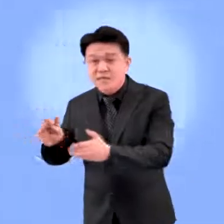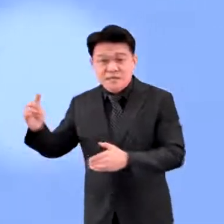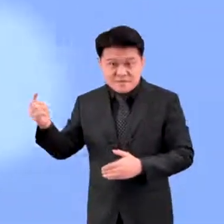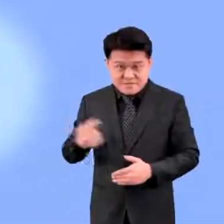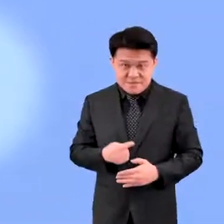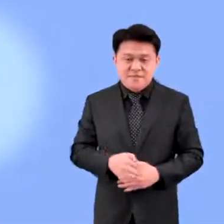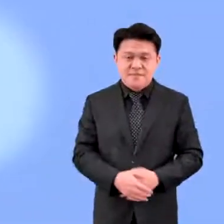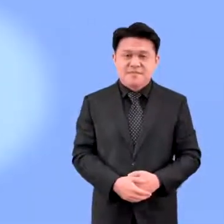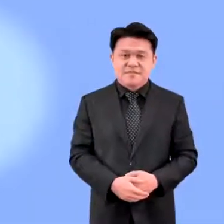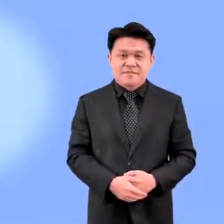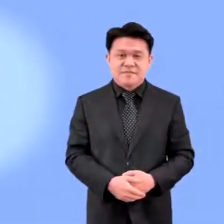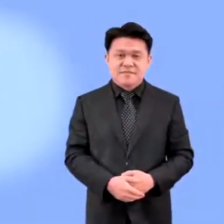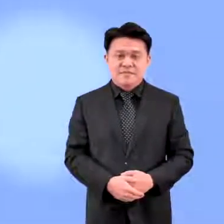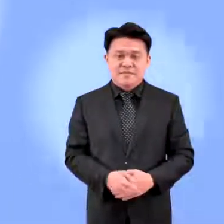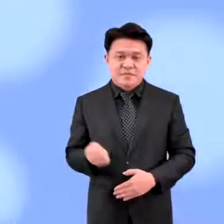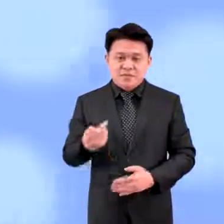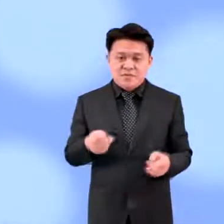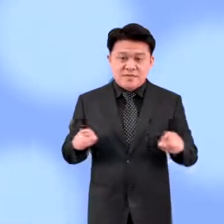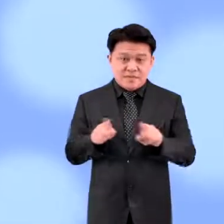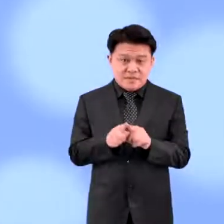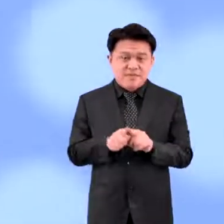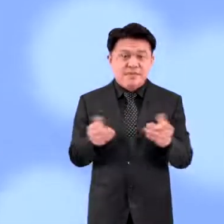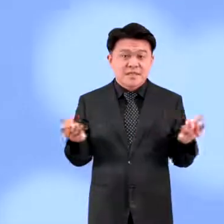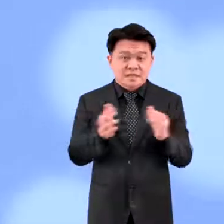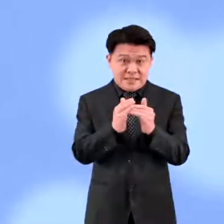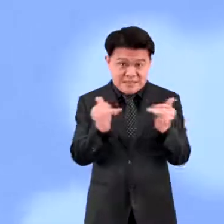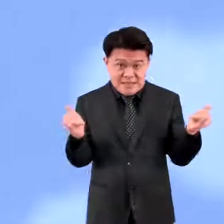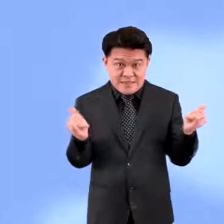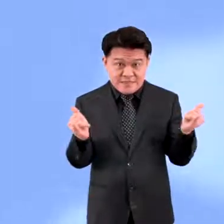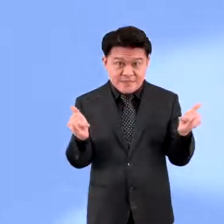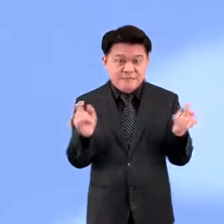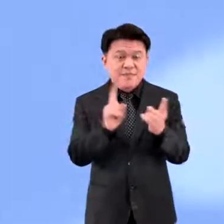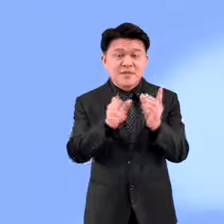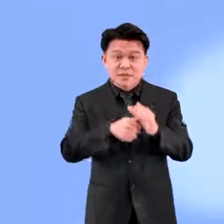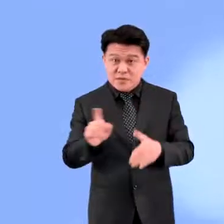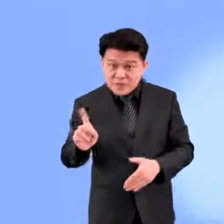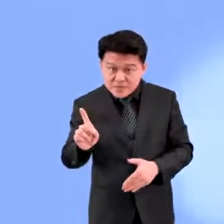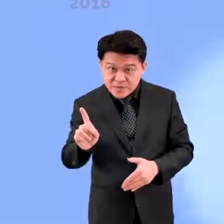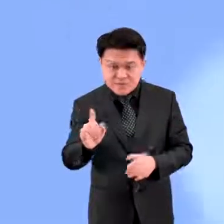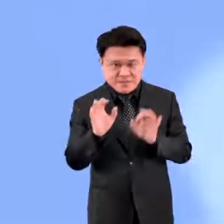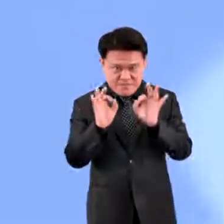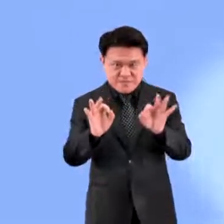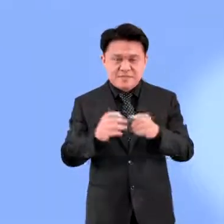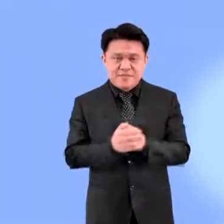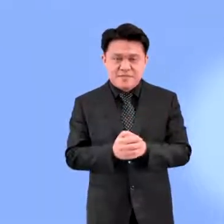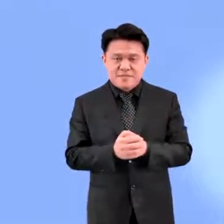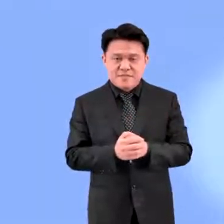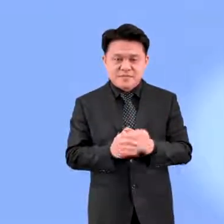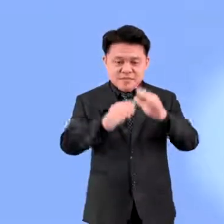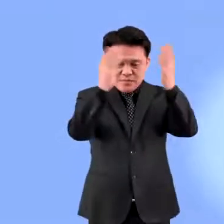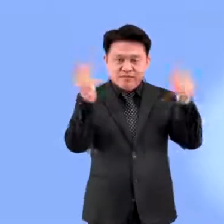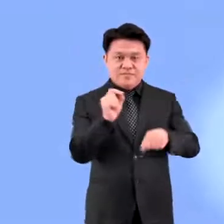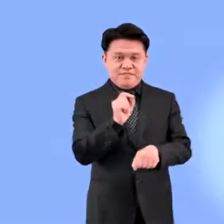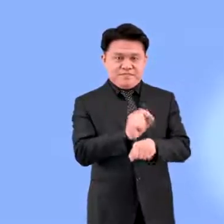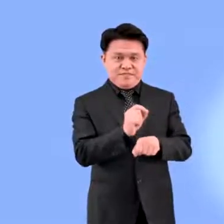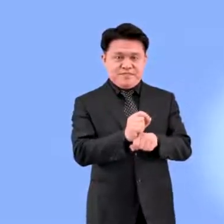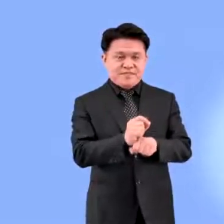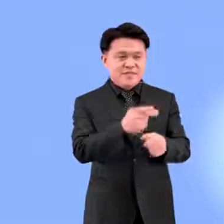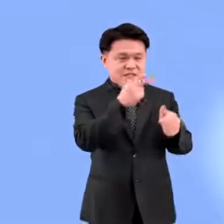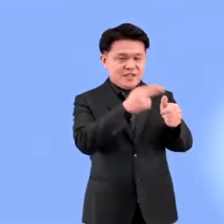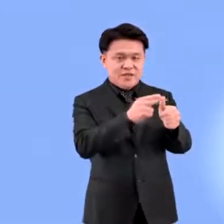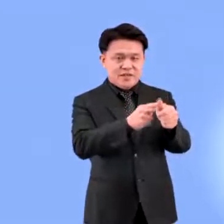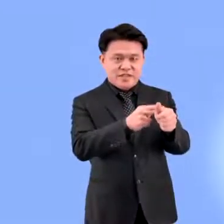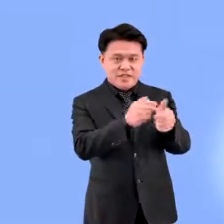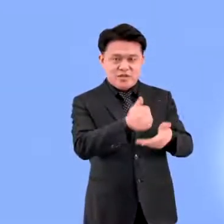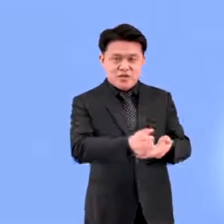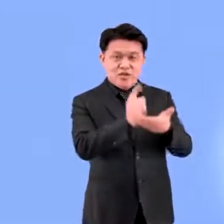통화합니다. 함께 일하는 직원들에게 이렇게 대해주세요. 모든 직원들에게 선생님이라는